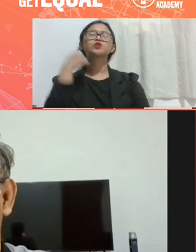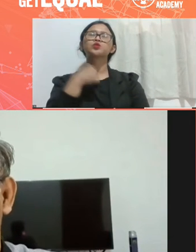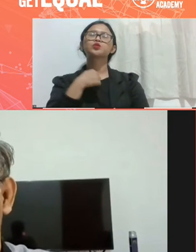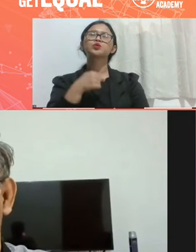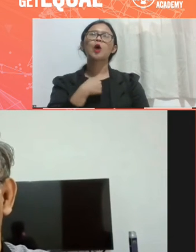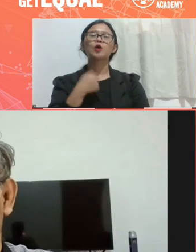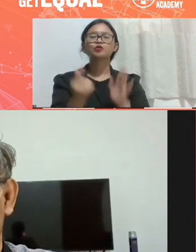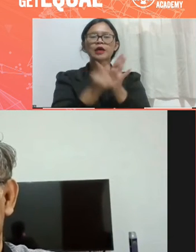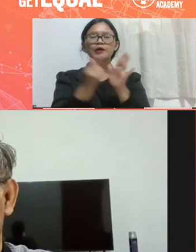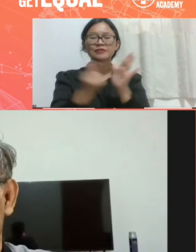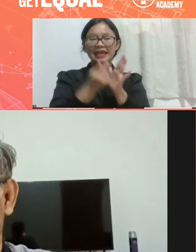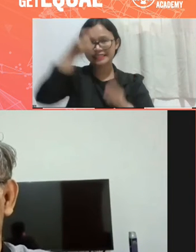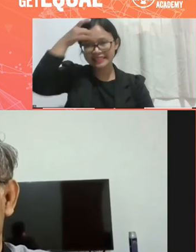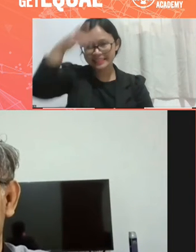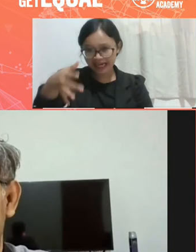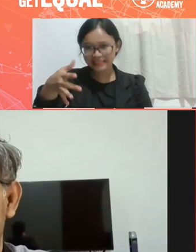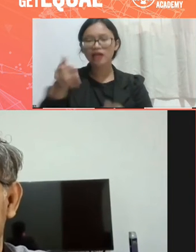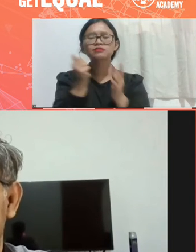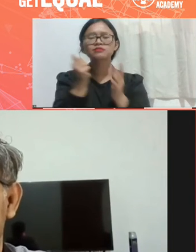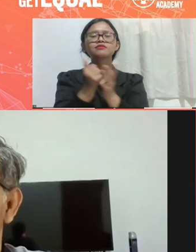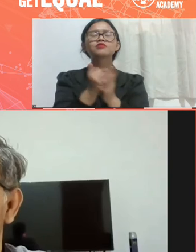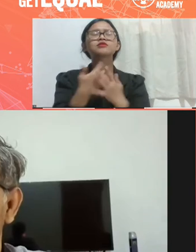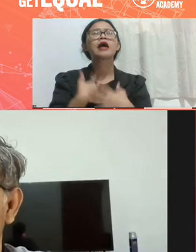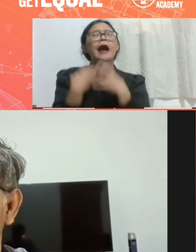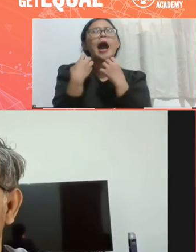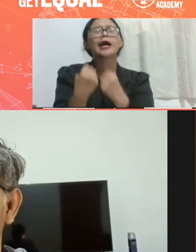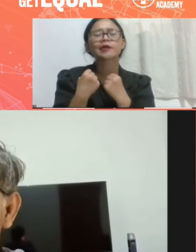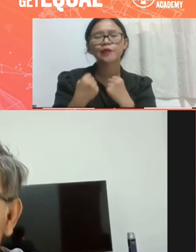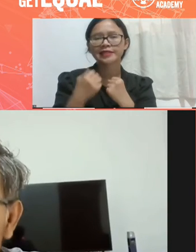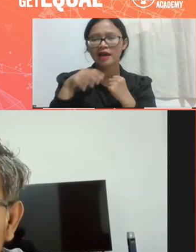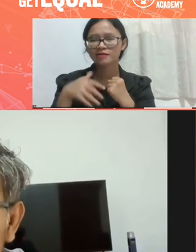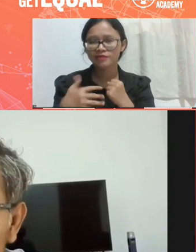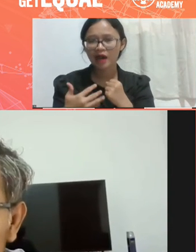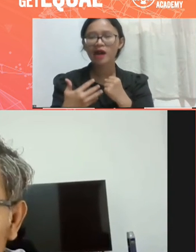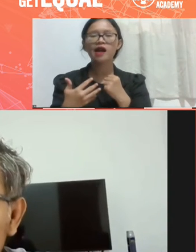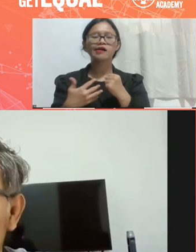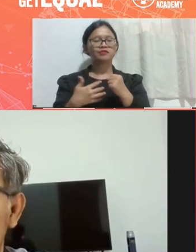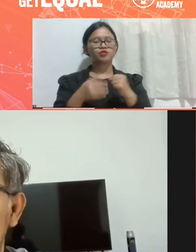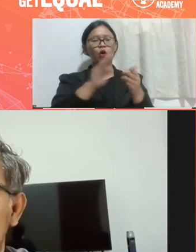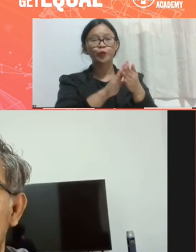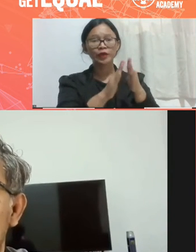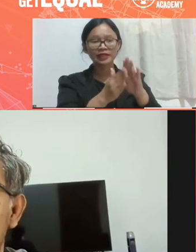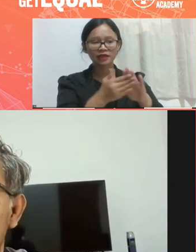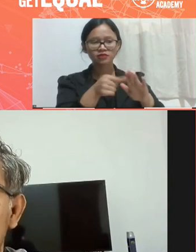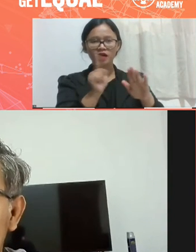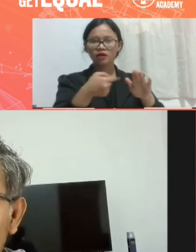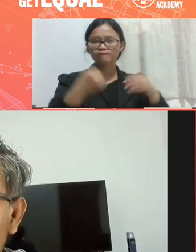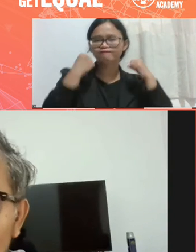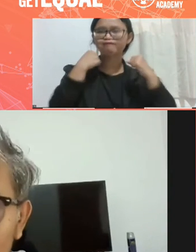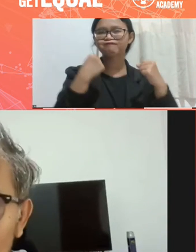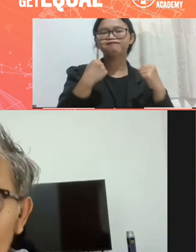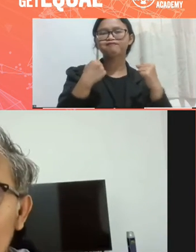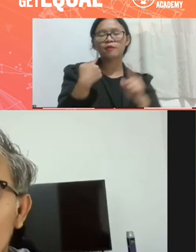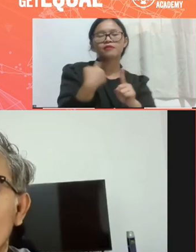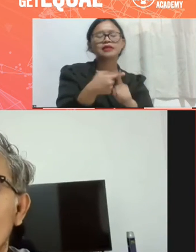saya ingin menciptakan sebuah undang-undang yang memungkinkan community power dan financial